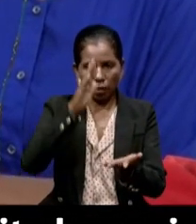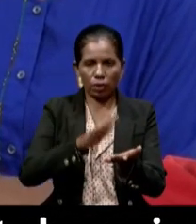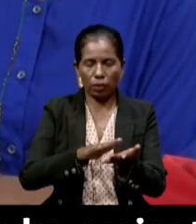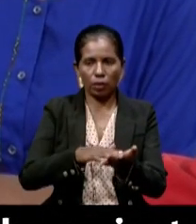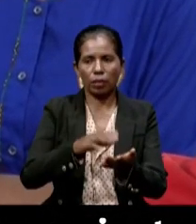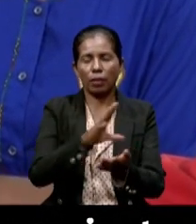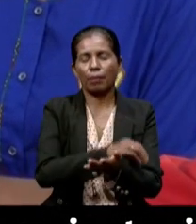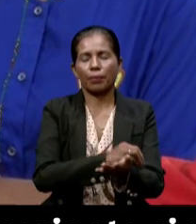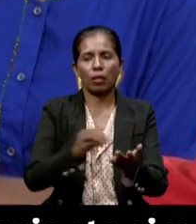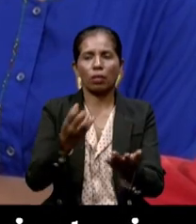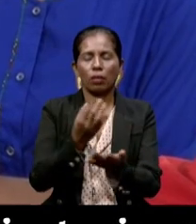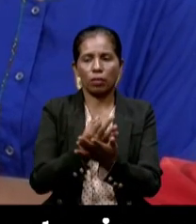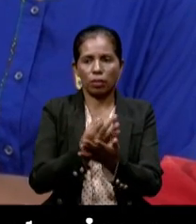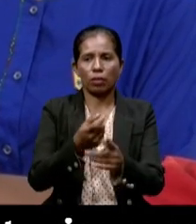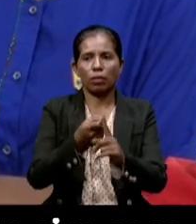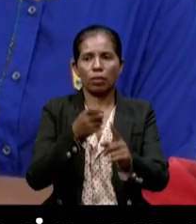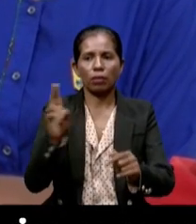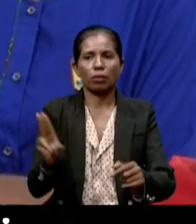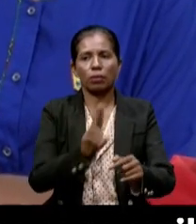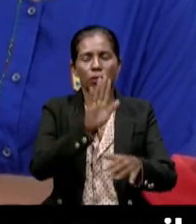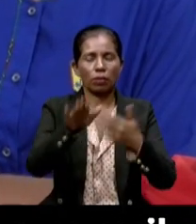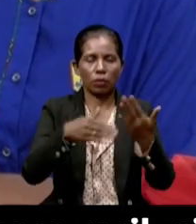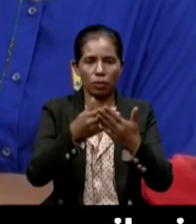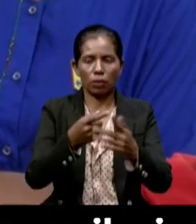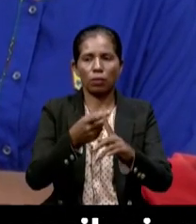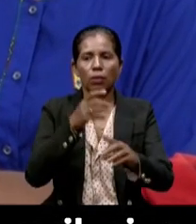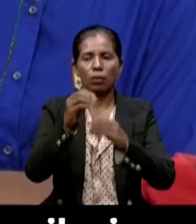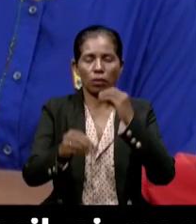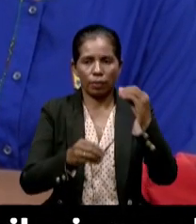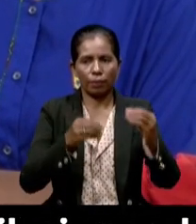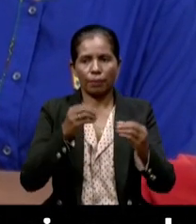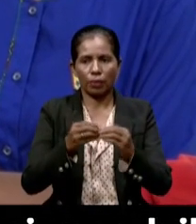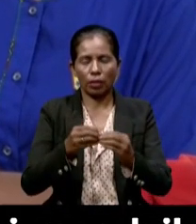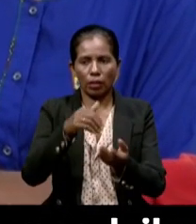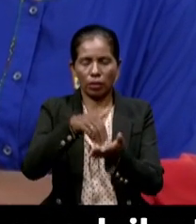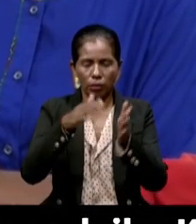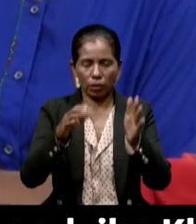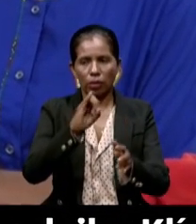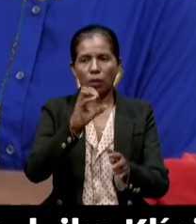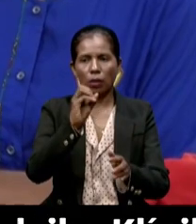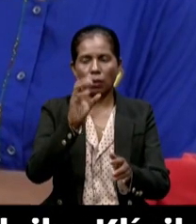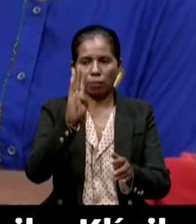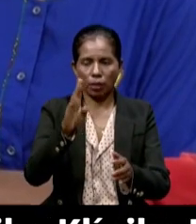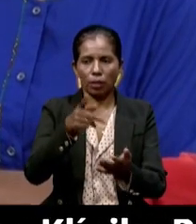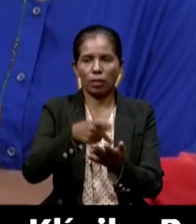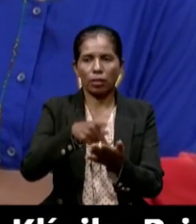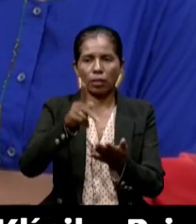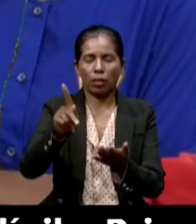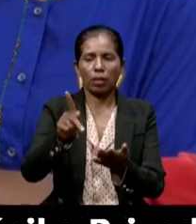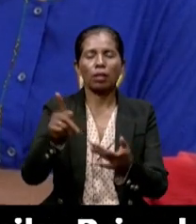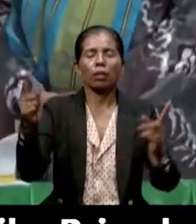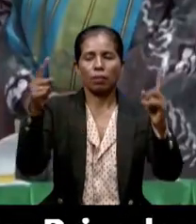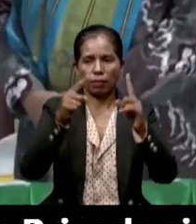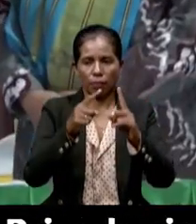ida ne sei kobre usi universidade. Significa kanu istudante IOB ni sei luona propinas ba